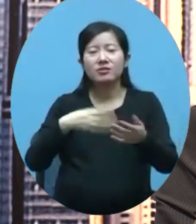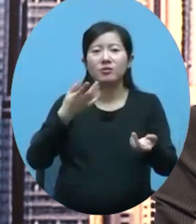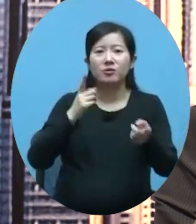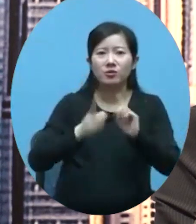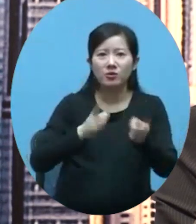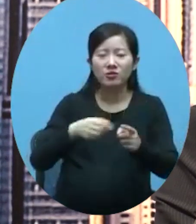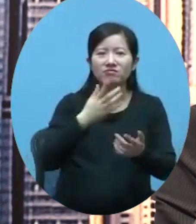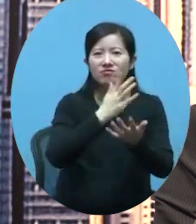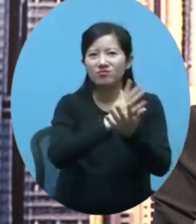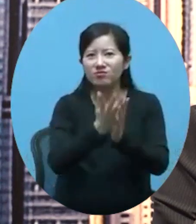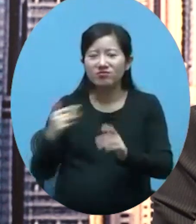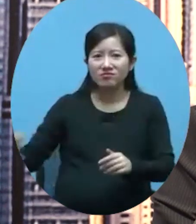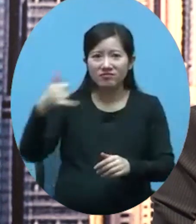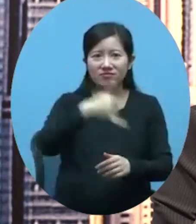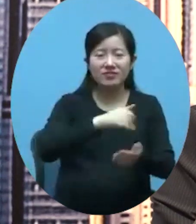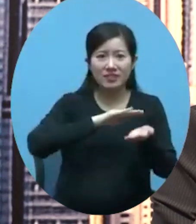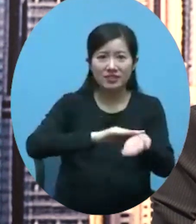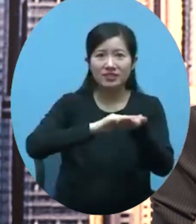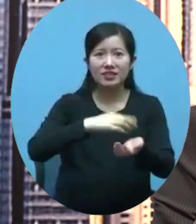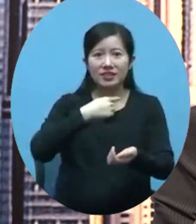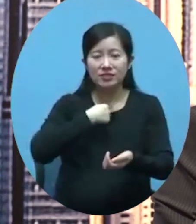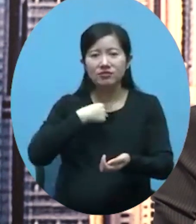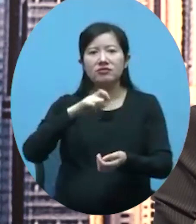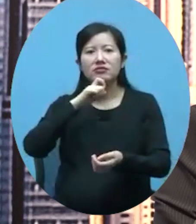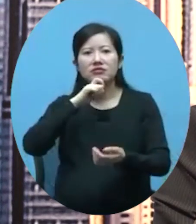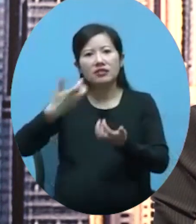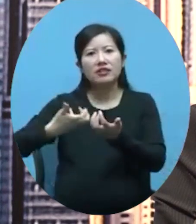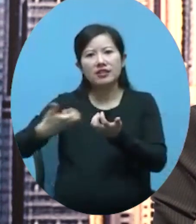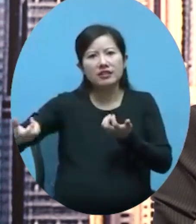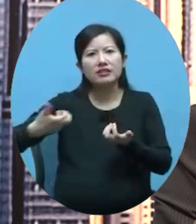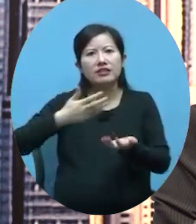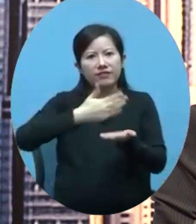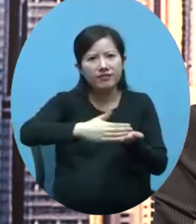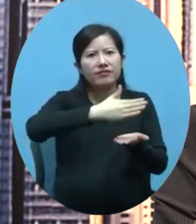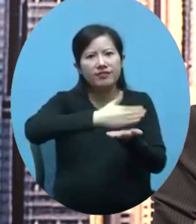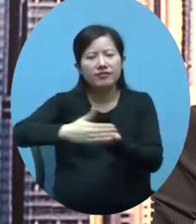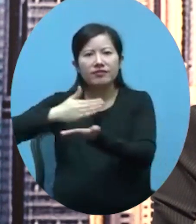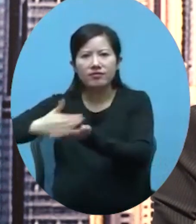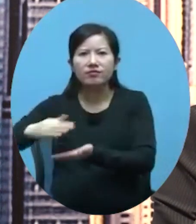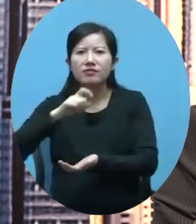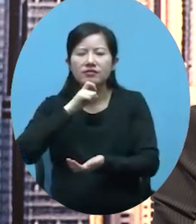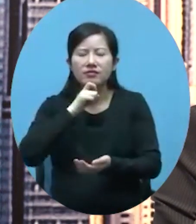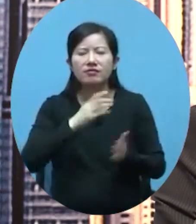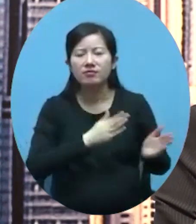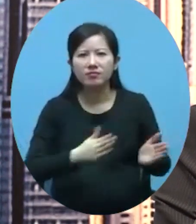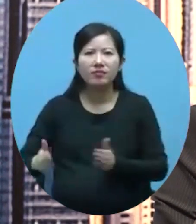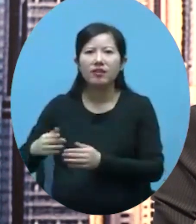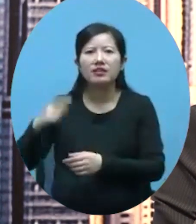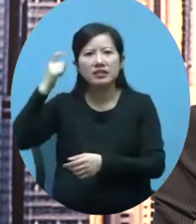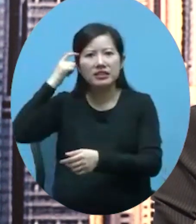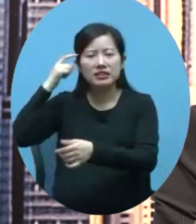设施接受治疗的时候我们是会做一个分流的安排的就是说我们是知道